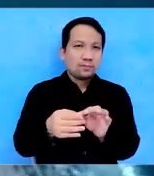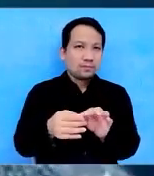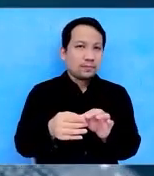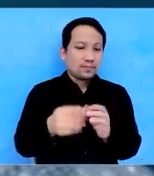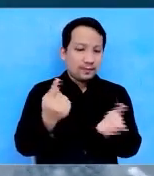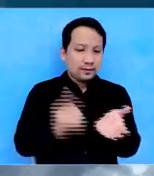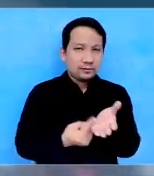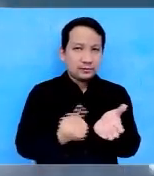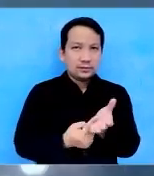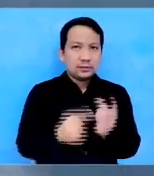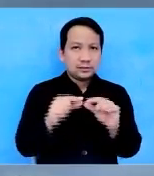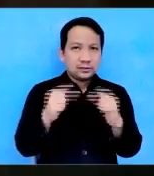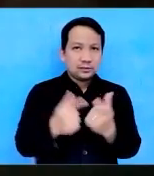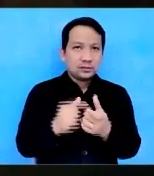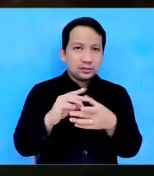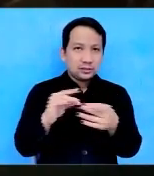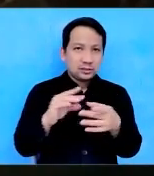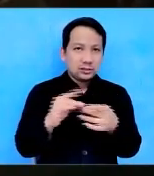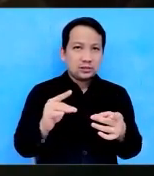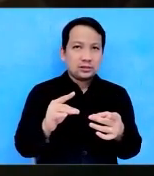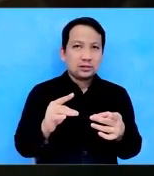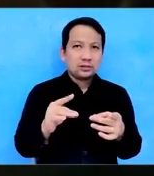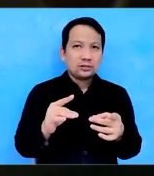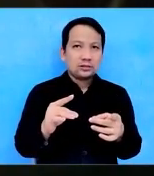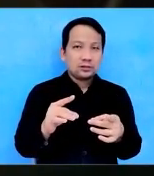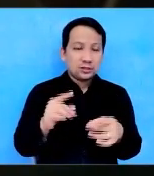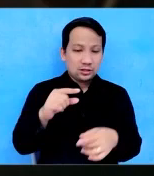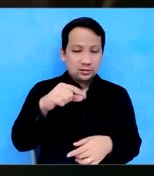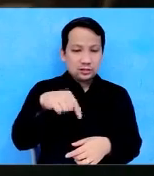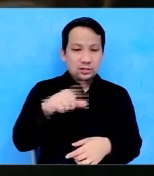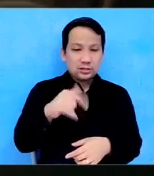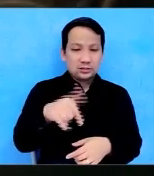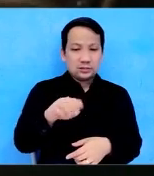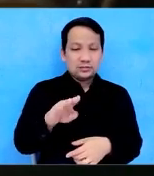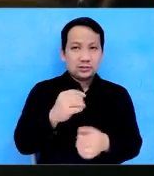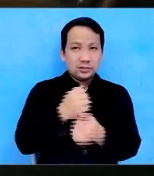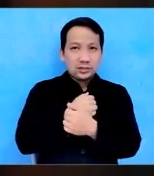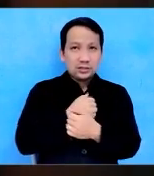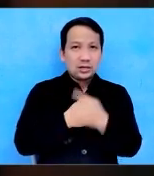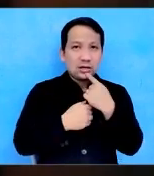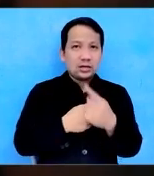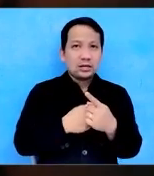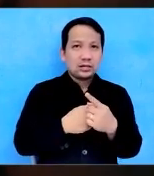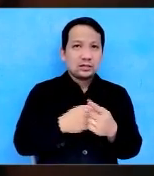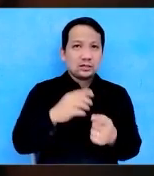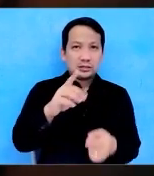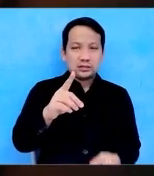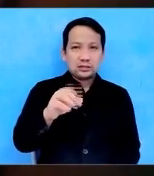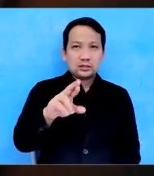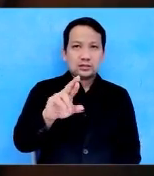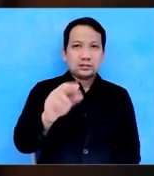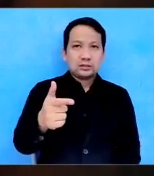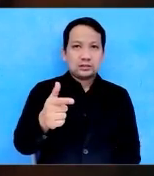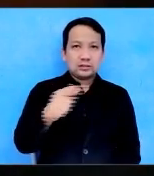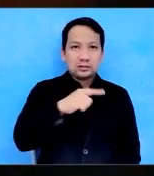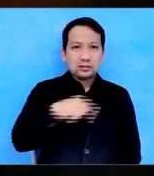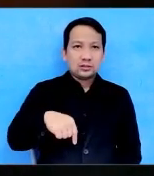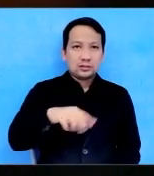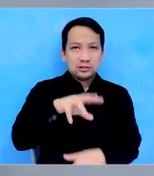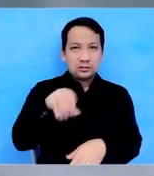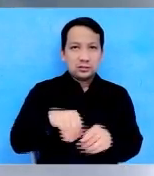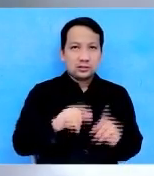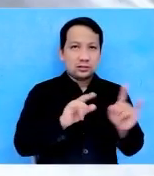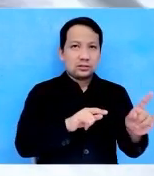sa isang pambihirang kwento ng queer love. Tungkol ito sa buhay ng isang drag queen at kung paano siya napaibig sa